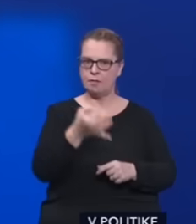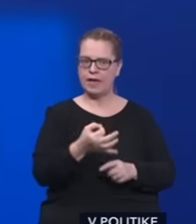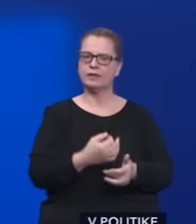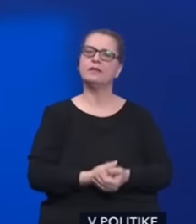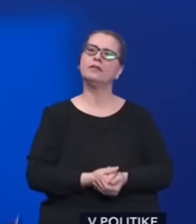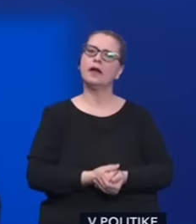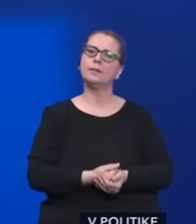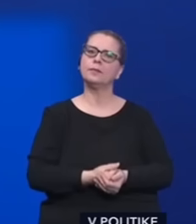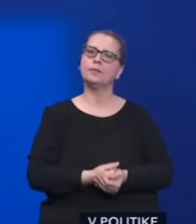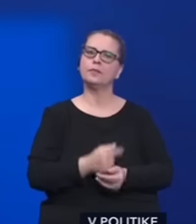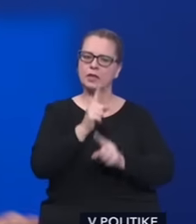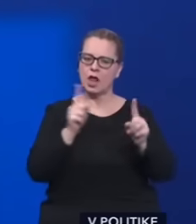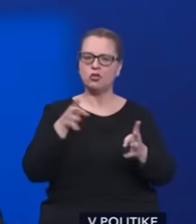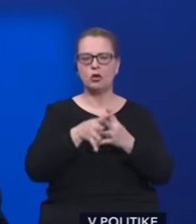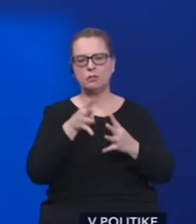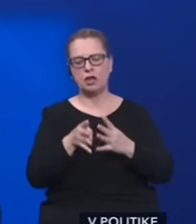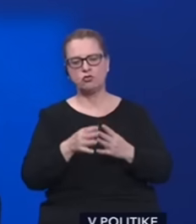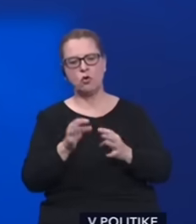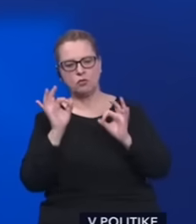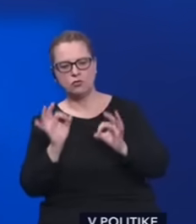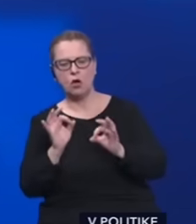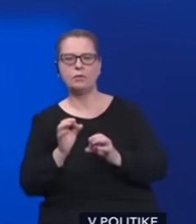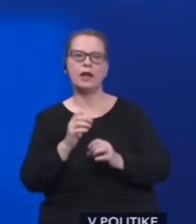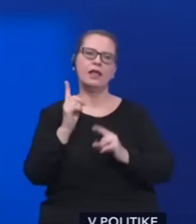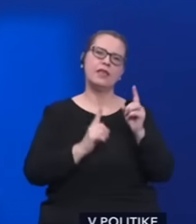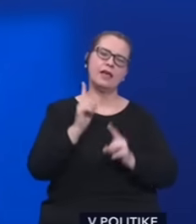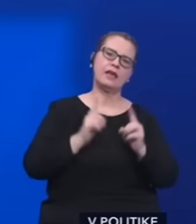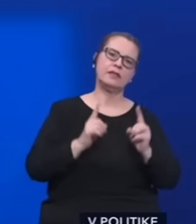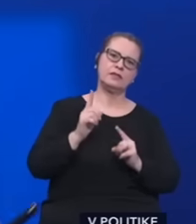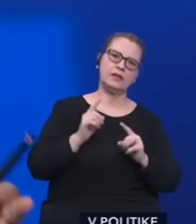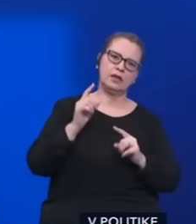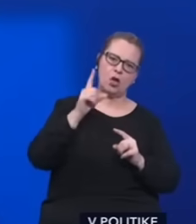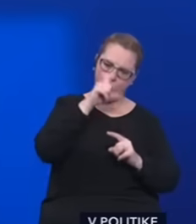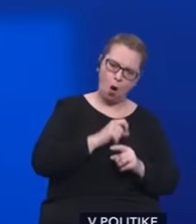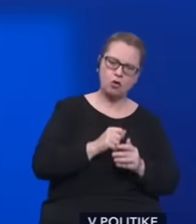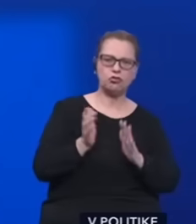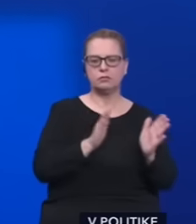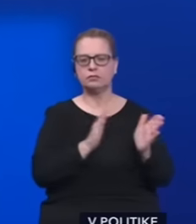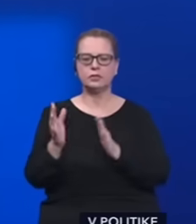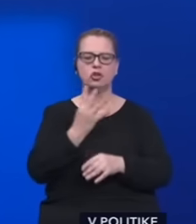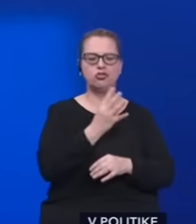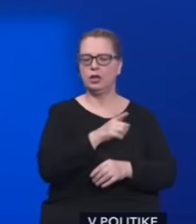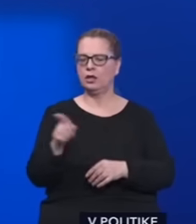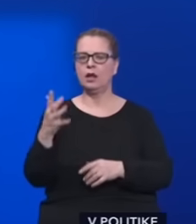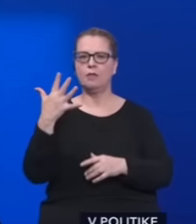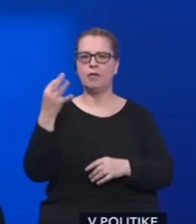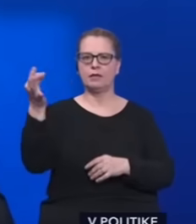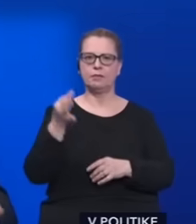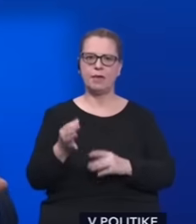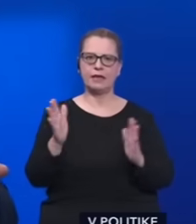5,1%. V niektorých prieskumoch ste horšie. Najvyššie ste boli 5,4%, ale väčšinou je to teda medzi tými 4% a 5%.